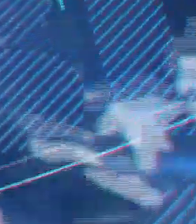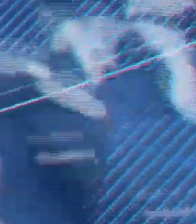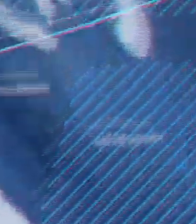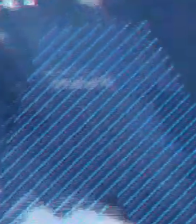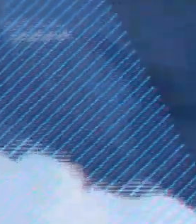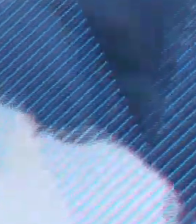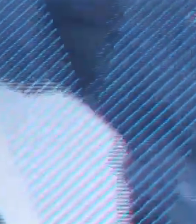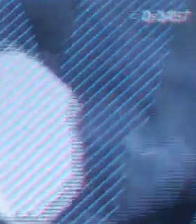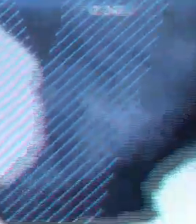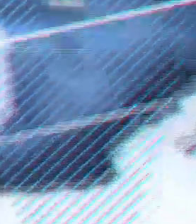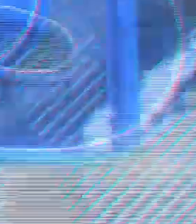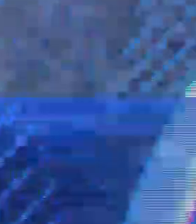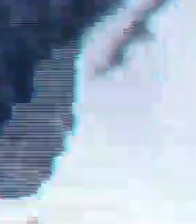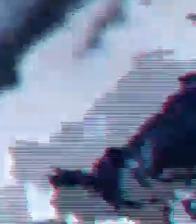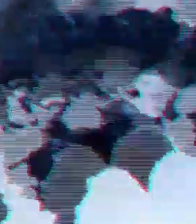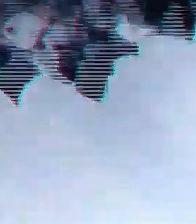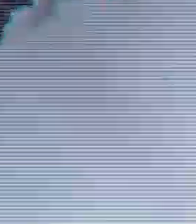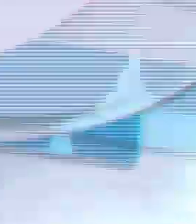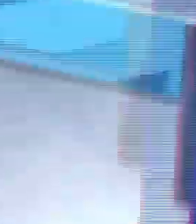아